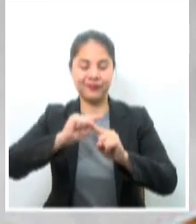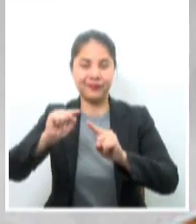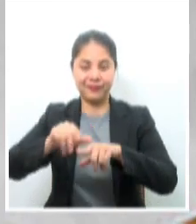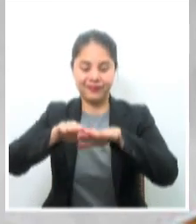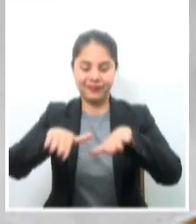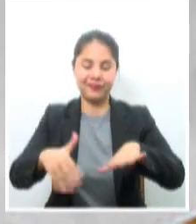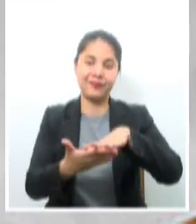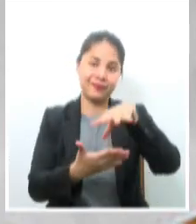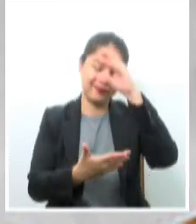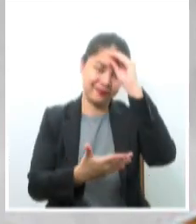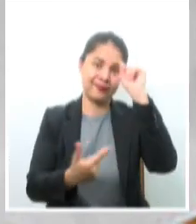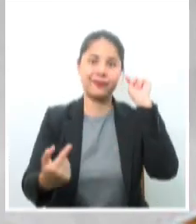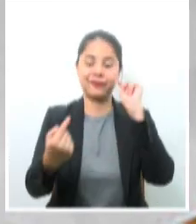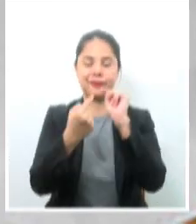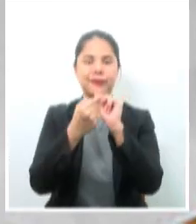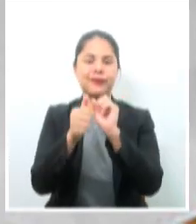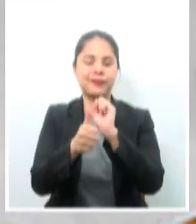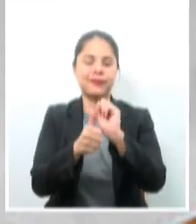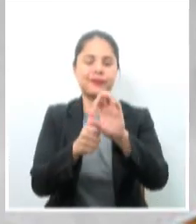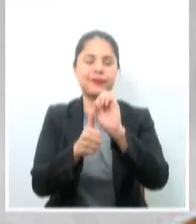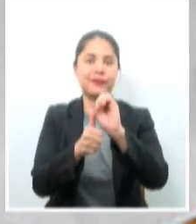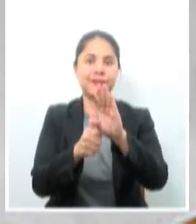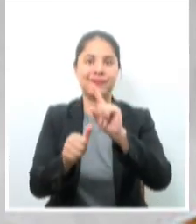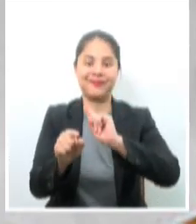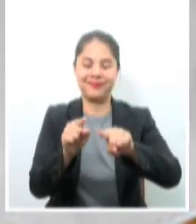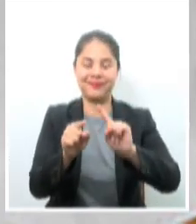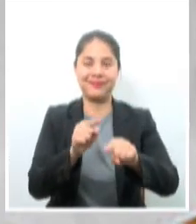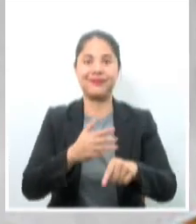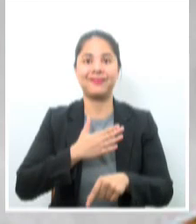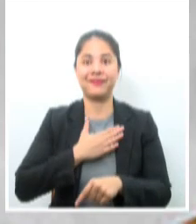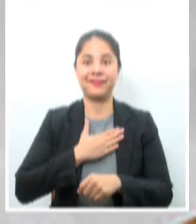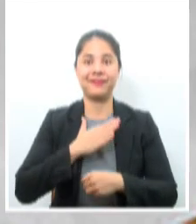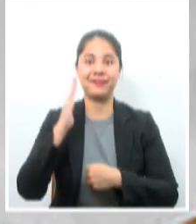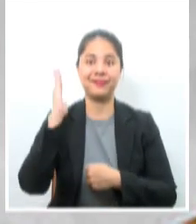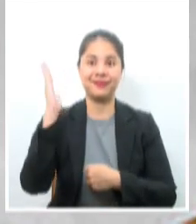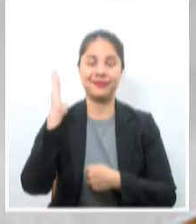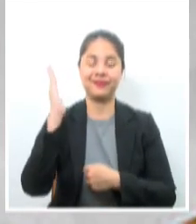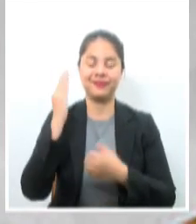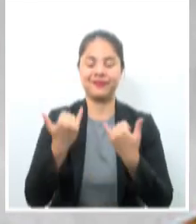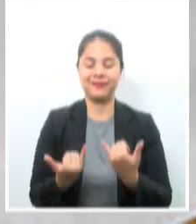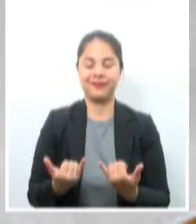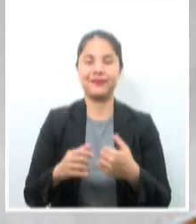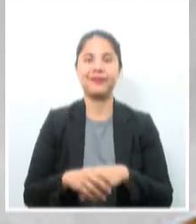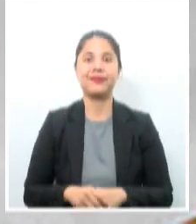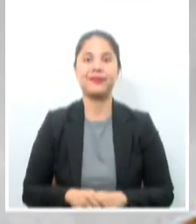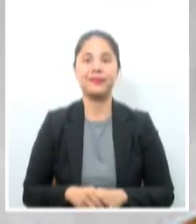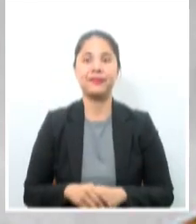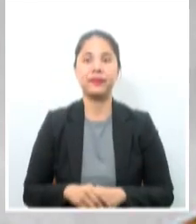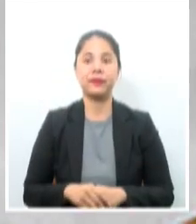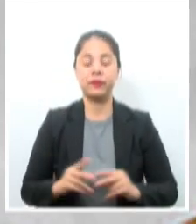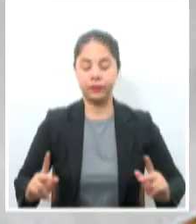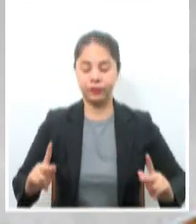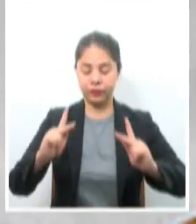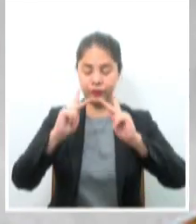ะกับเรื่องราวดีๆกับงานแนะแนวค่ะวันนี้ดิฉันเกศรินทร์สุวรรณสุนทรรับหน้าที่เป็นผู้อำนวยการในวันนี้ค่ะจากที่กระทรวงศึ